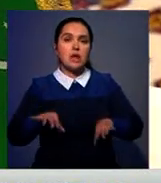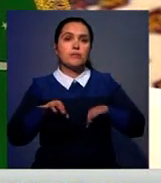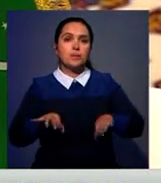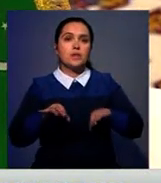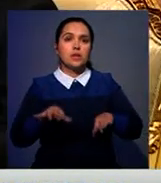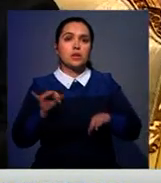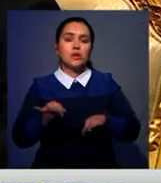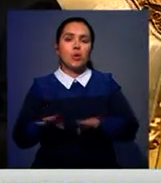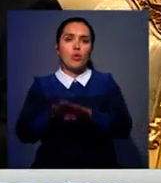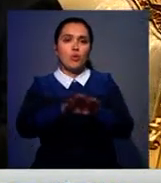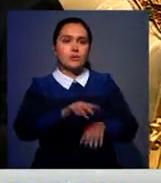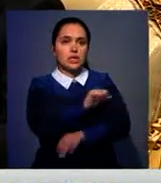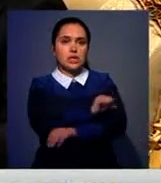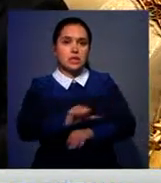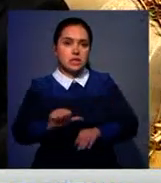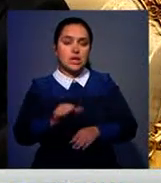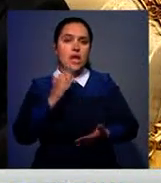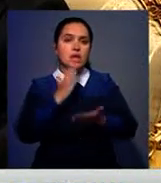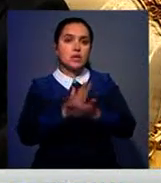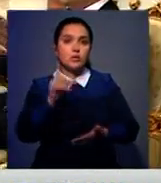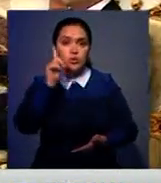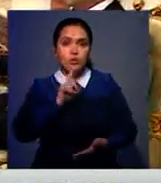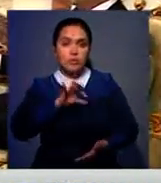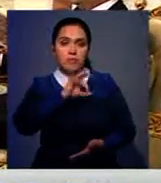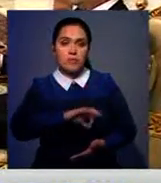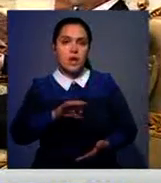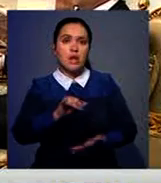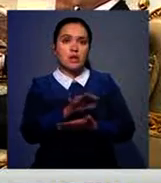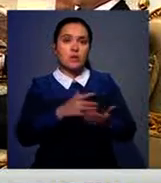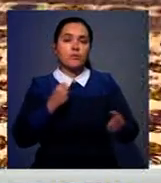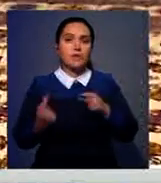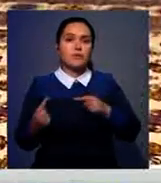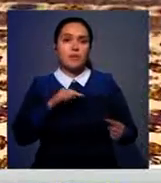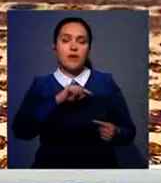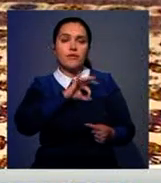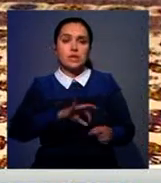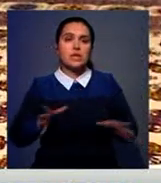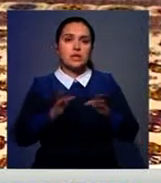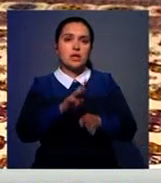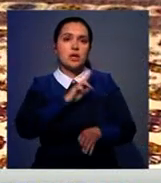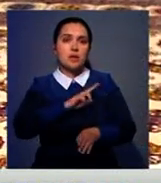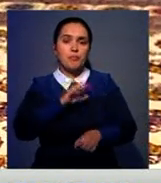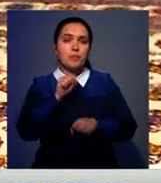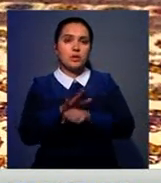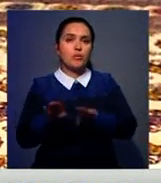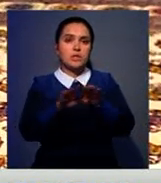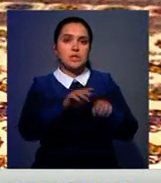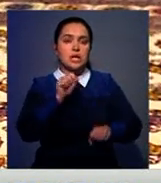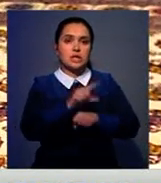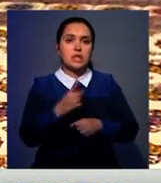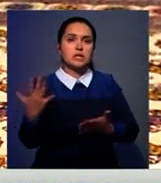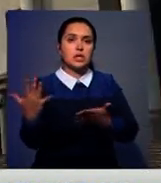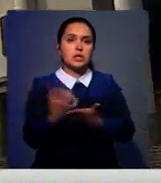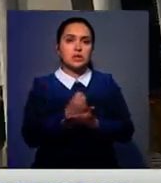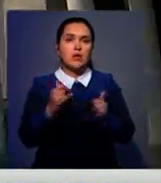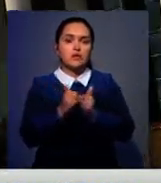наличия транспортной инфраструктуры и общей границы, имеется большой потенциал для дальнейшего укрепления взаимовыгодного сотрудничества. Поставлена общая задача